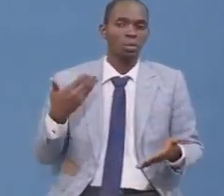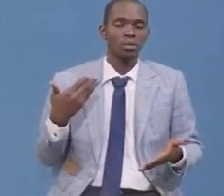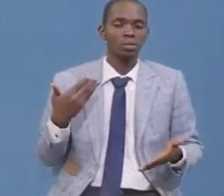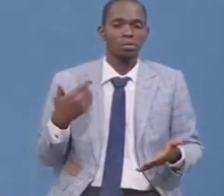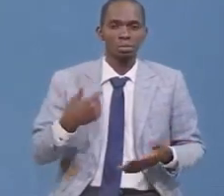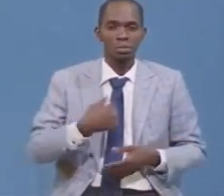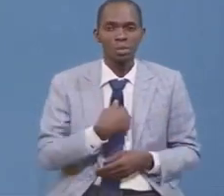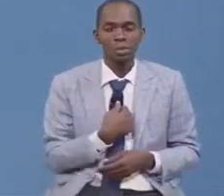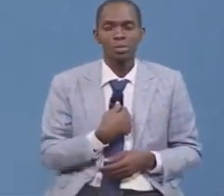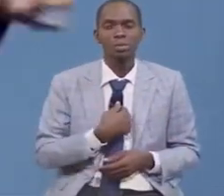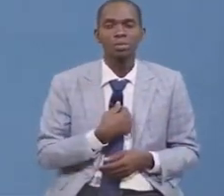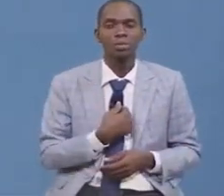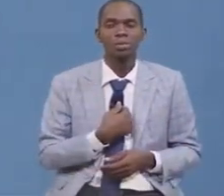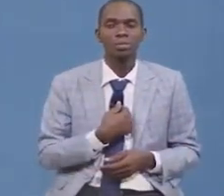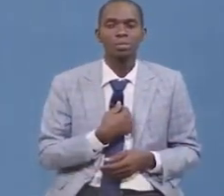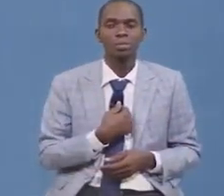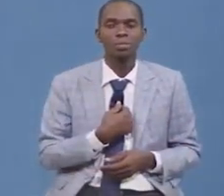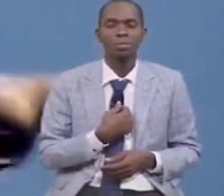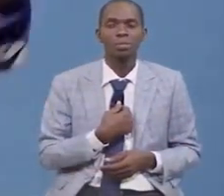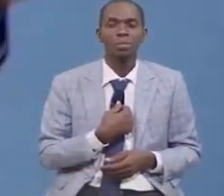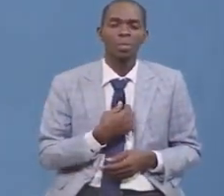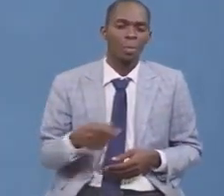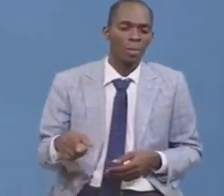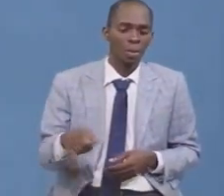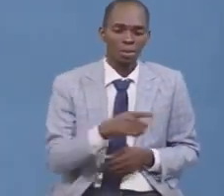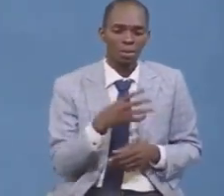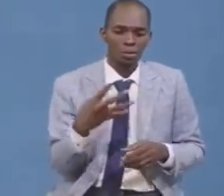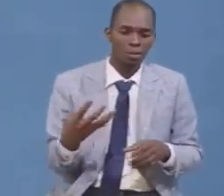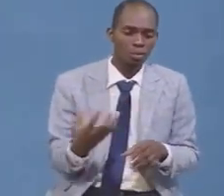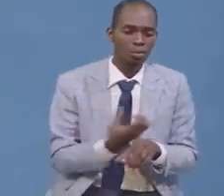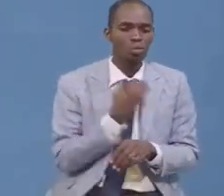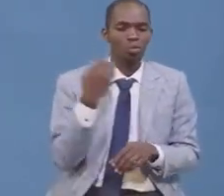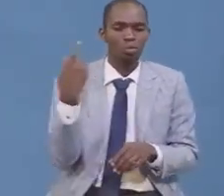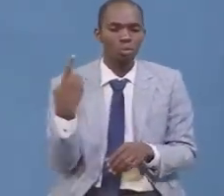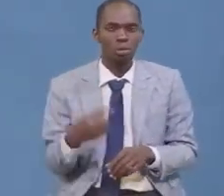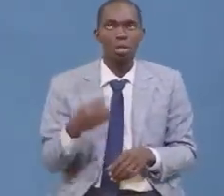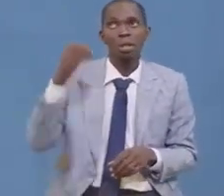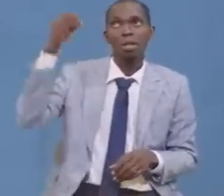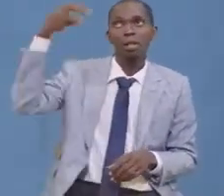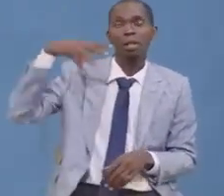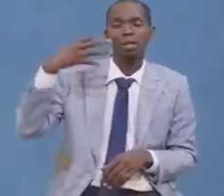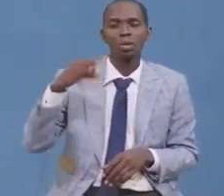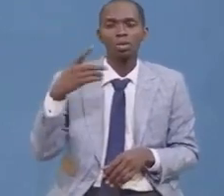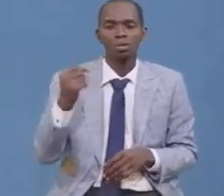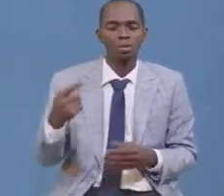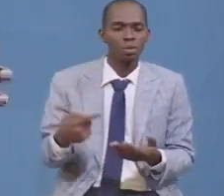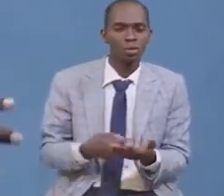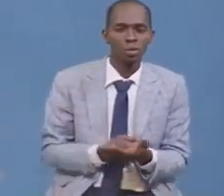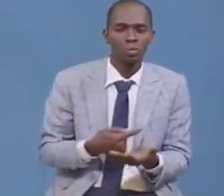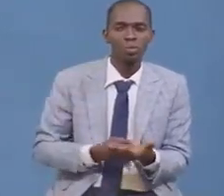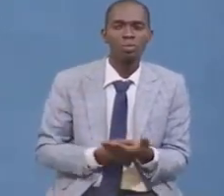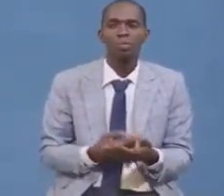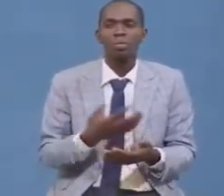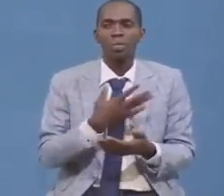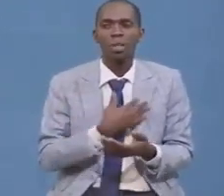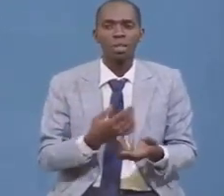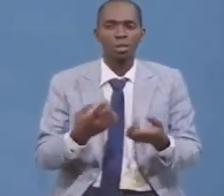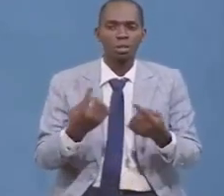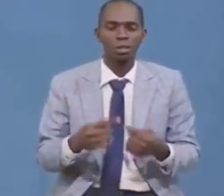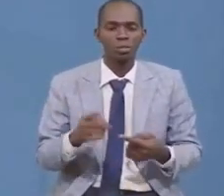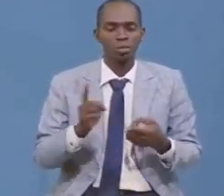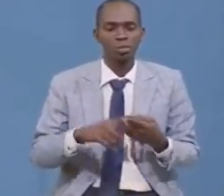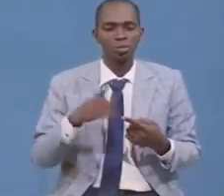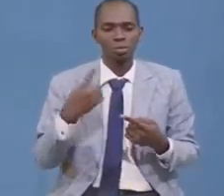me, నాకు ముందుగా వెళ్ళిన వారు, they took the touch of the gospel. వారు సువర్తమానం యొక్క స్పర్శ పొందారు. They came to the